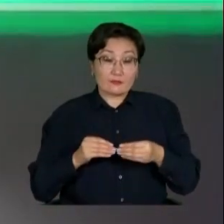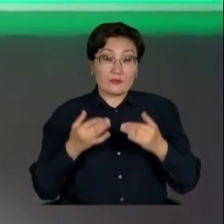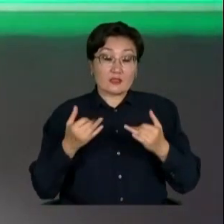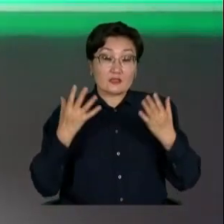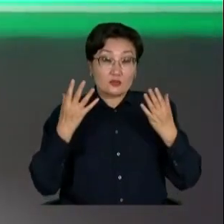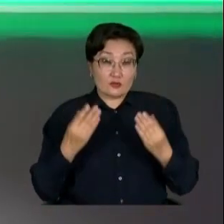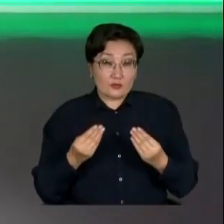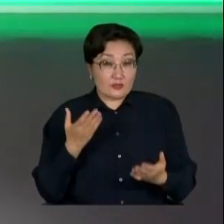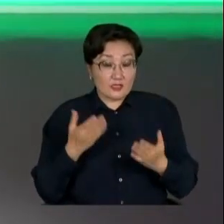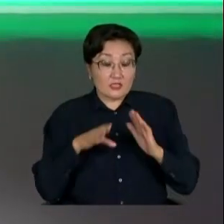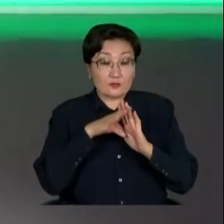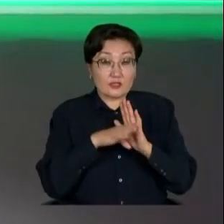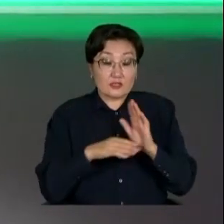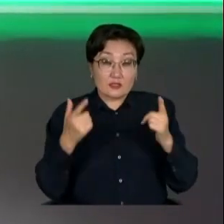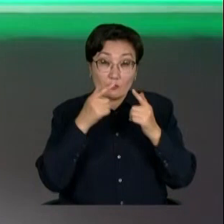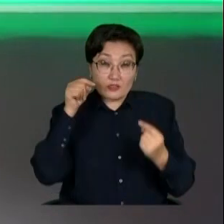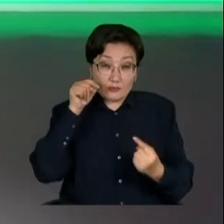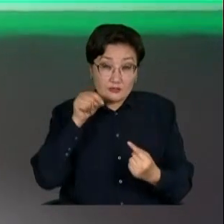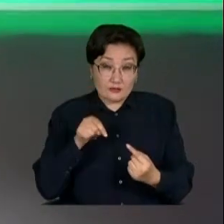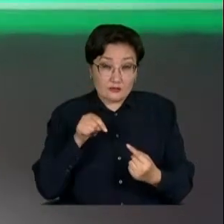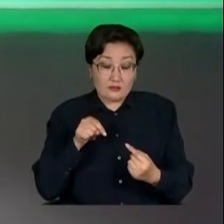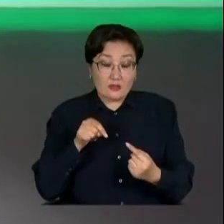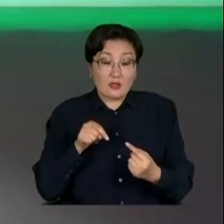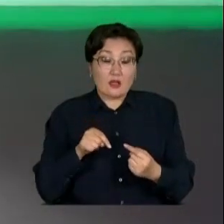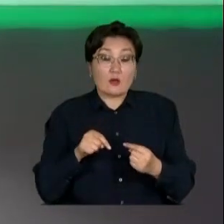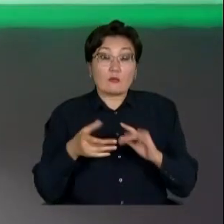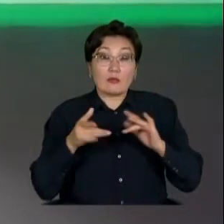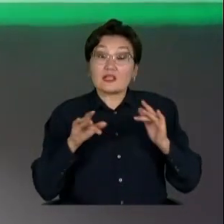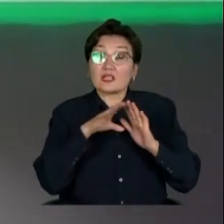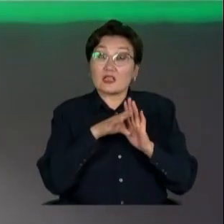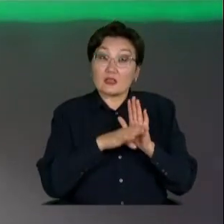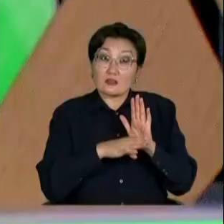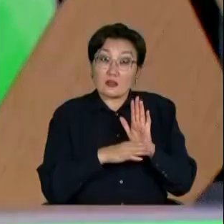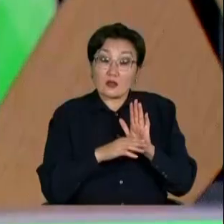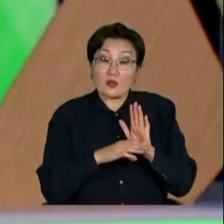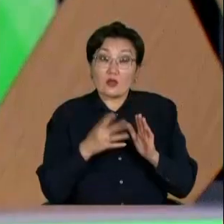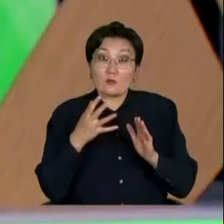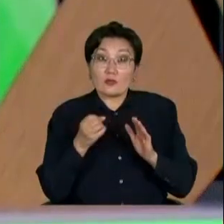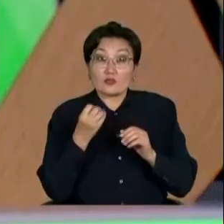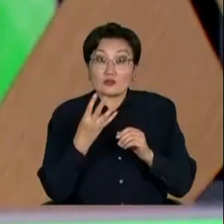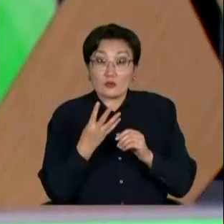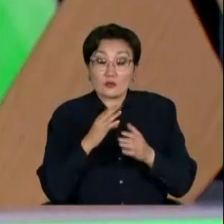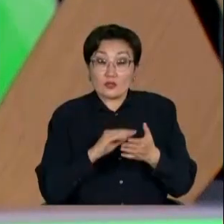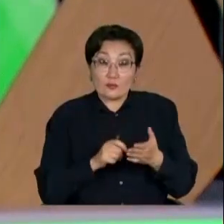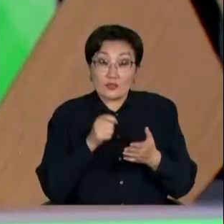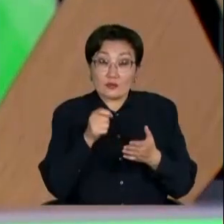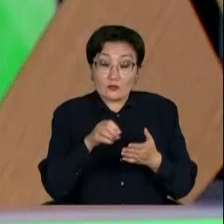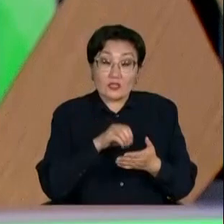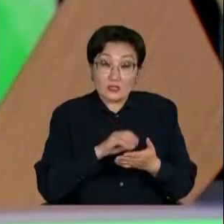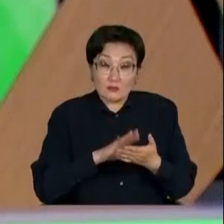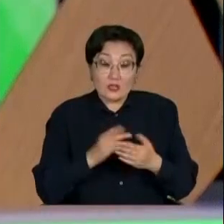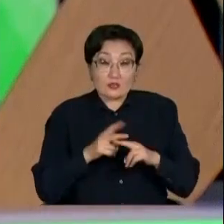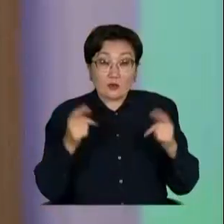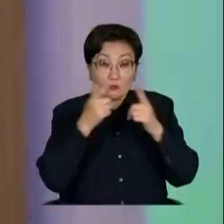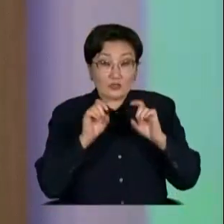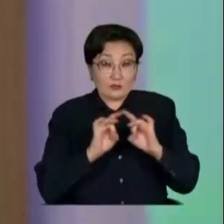қазіргі уақытта, егер статистикалық мәліметке жүгінетін болсақ, порталда 514 өтінім тіркелген. Ол ақпаратты